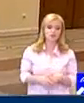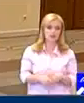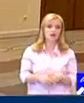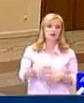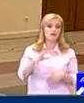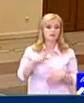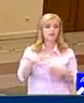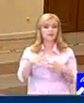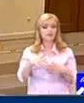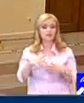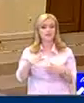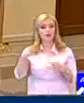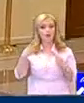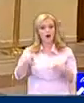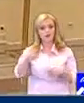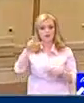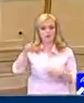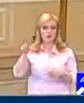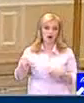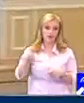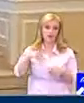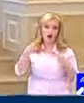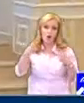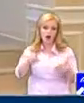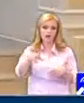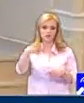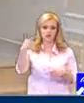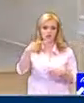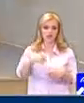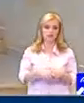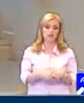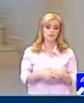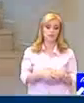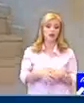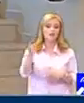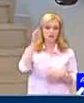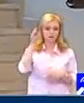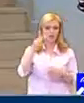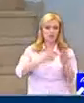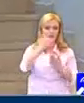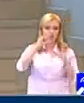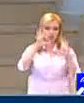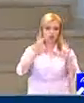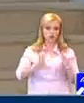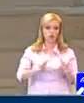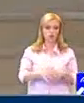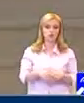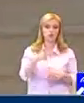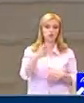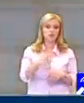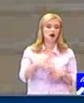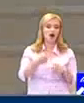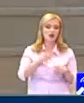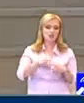au cetățenia altui stat, a scris șeful statului pe pagina sa de Facebook. Amintim că Înalta Curte a constatat caracterul